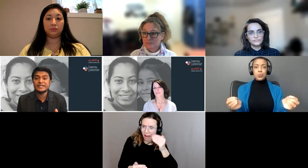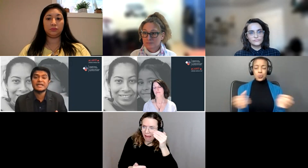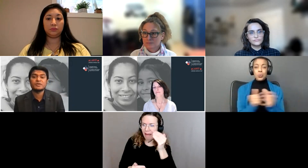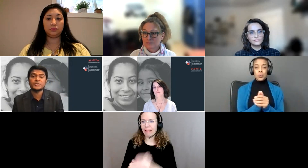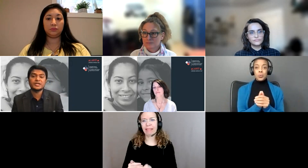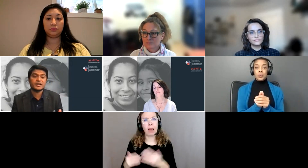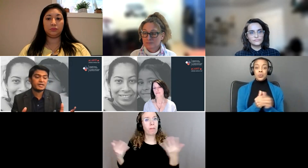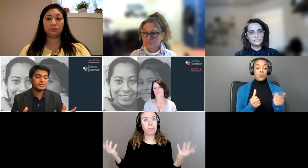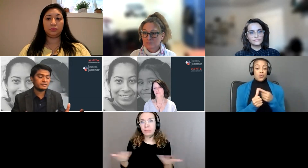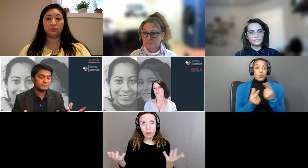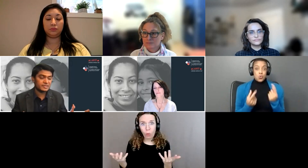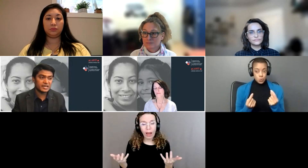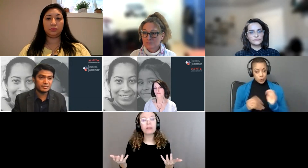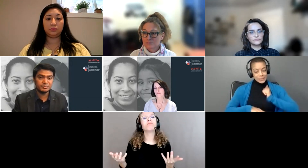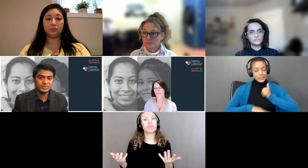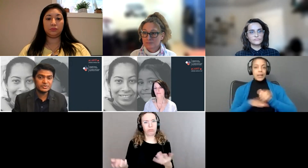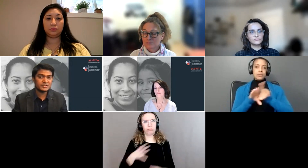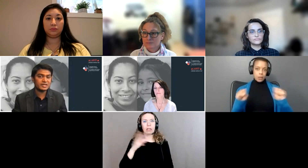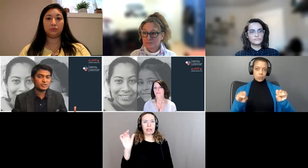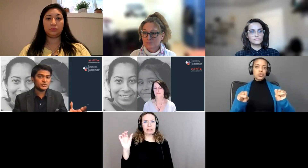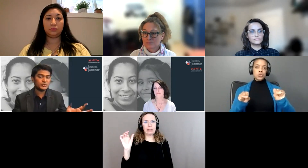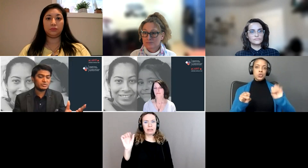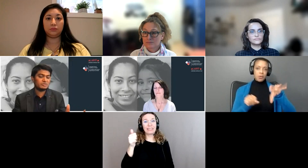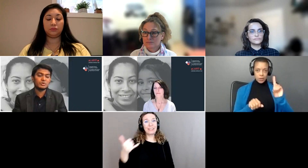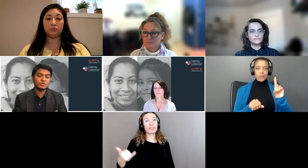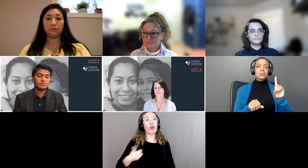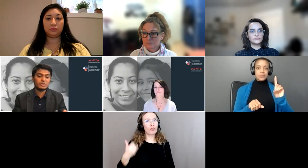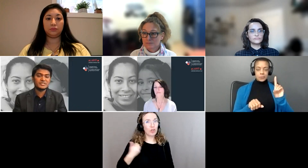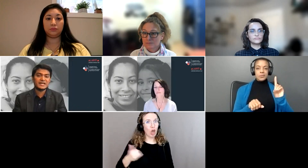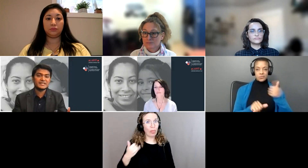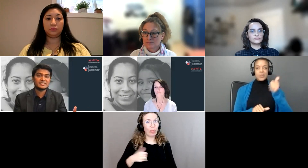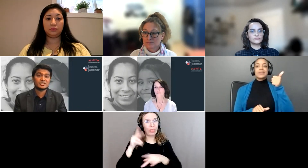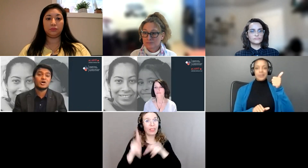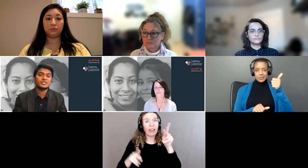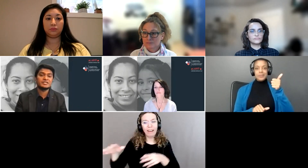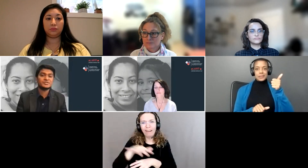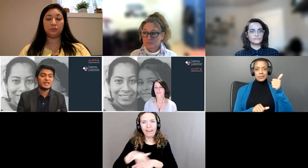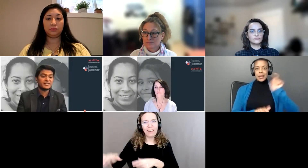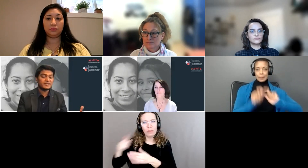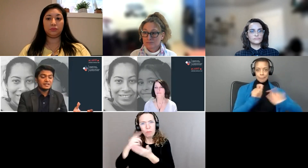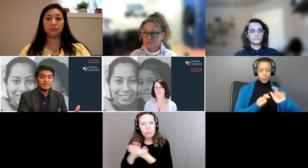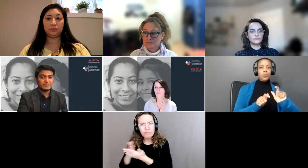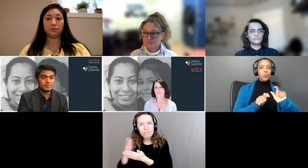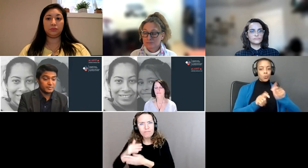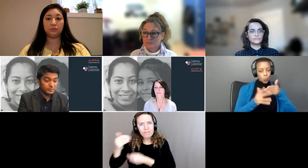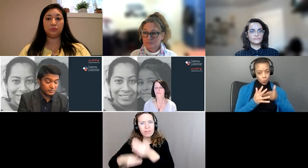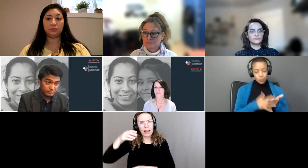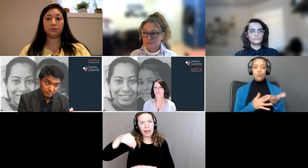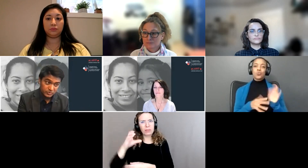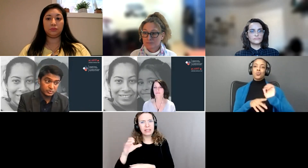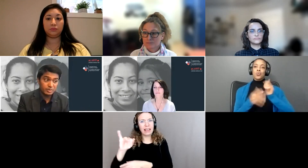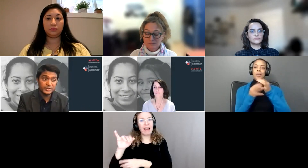est arrivé avec 10 jeunes gens pour passer au travers de MCIS